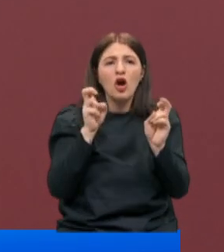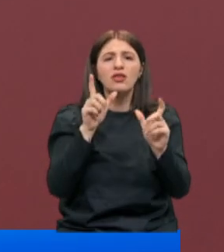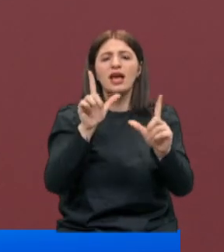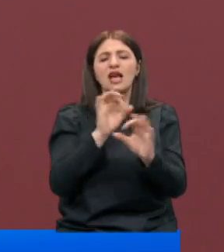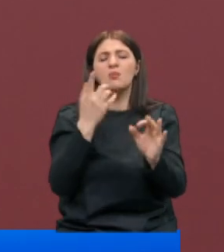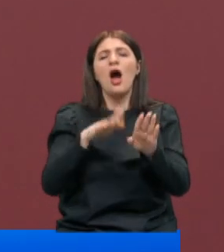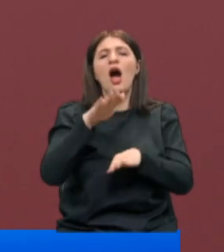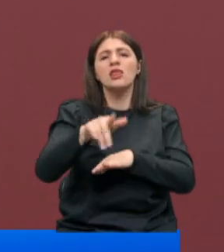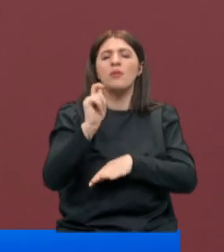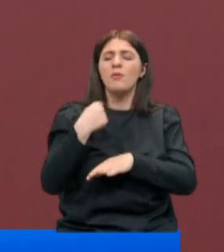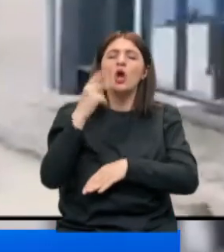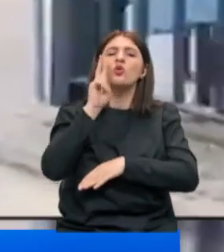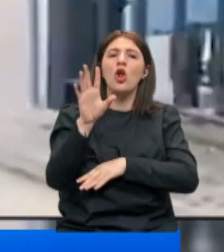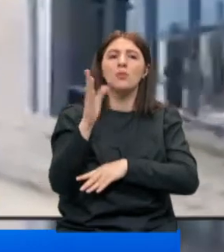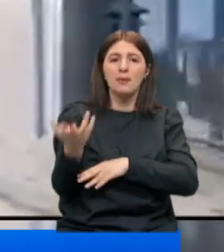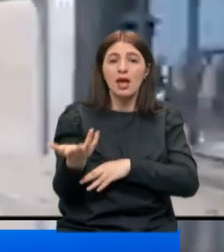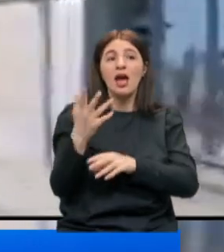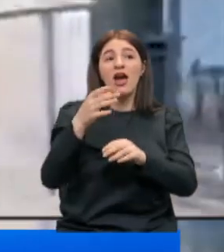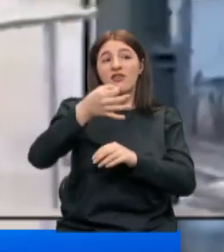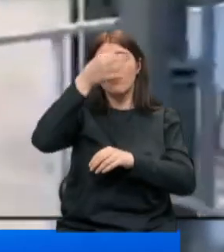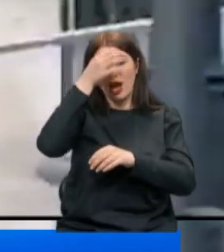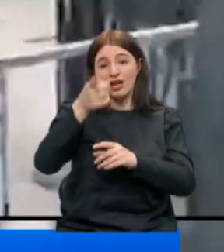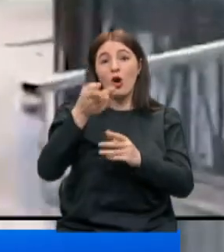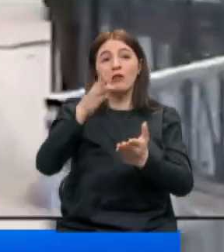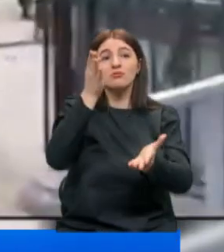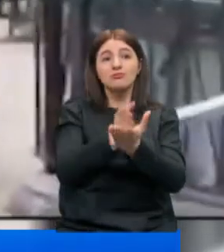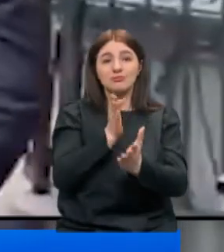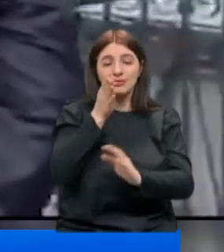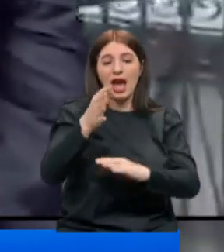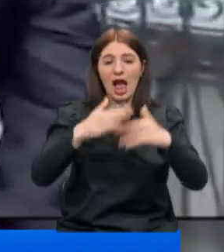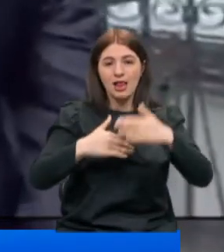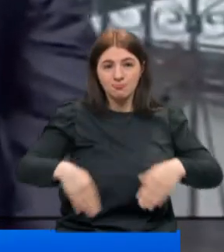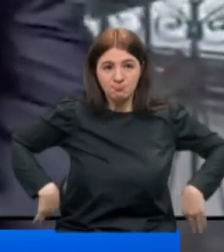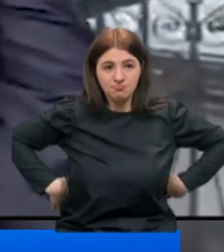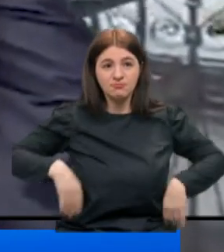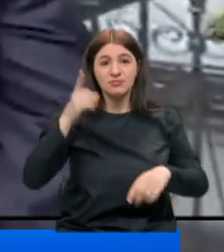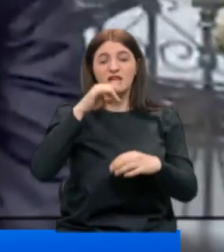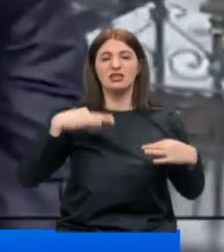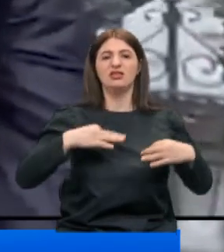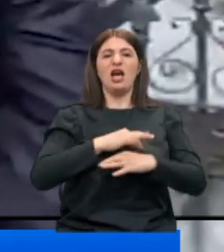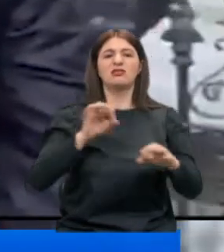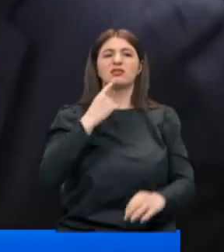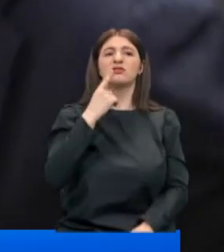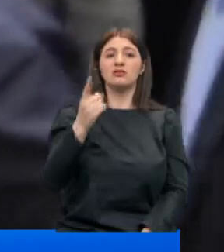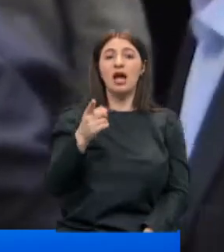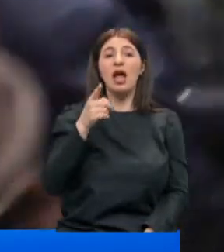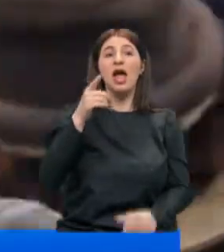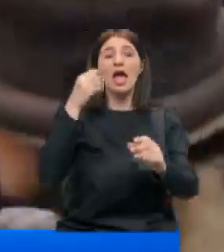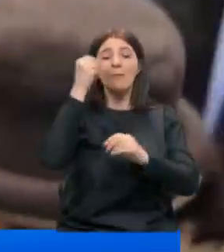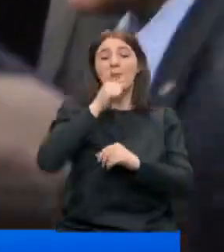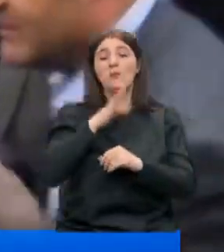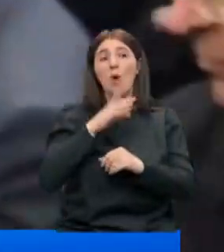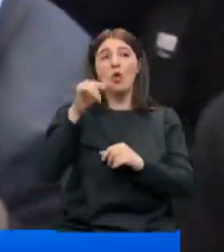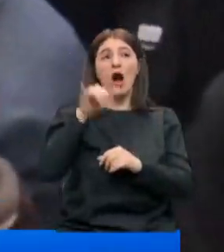gereksiz bir adım atılmış gördüğüm kadarıyla Fatih Sultan Mehmet'in türbesinde ellerini arkasına bağladığı için saygısızlık yaptığı gerekçesiyle